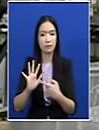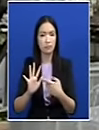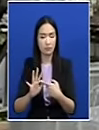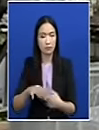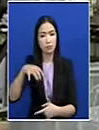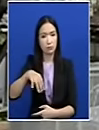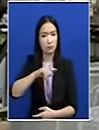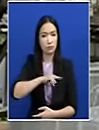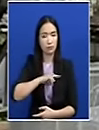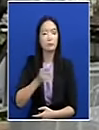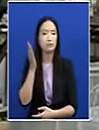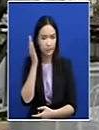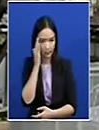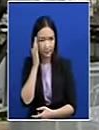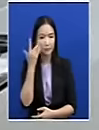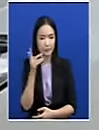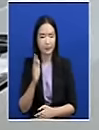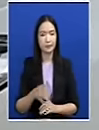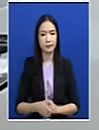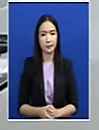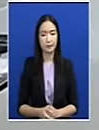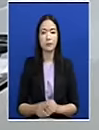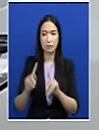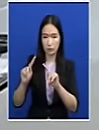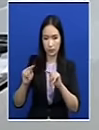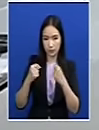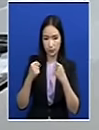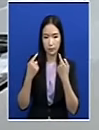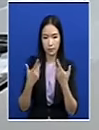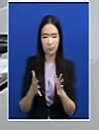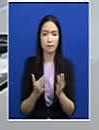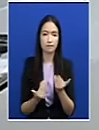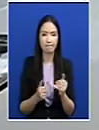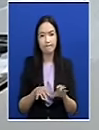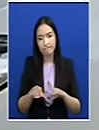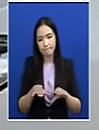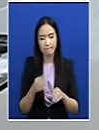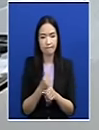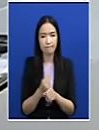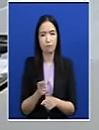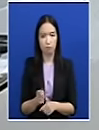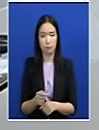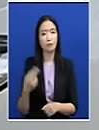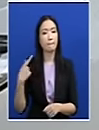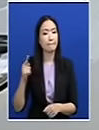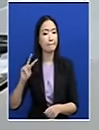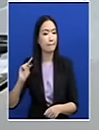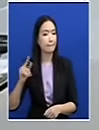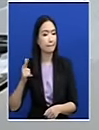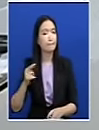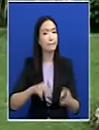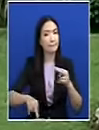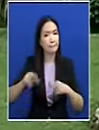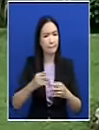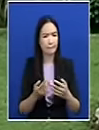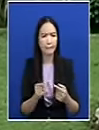นี้ของปานามาก็รับทราบถึงการประสานงานตอบกลับมาแล้วอยู่ระหว่างการดำเนินการครับ ค่ะซึ่งปปง.ตรวจสอบถึงจุดไหนแล้วนะคะ